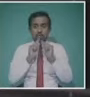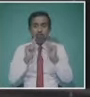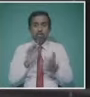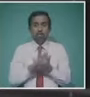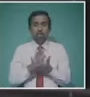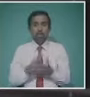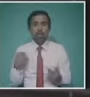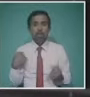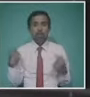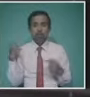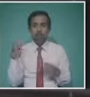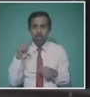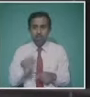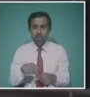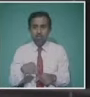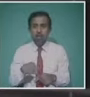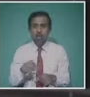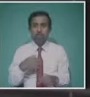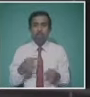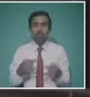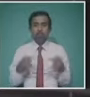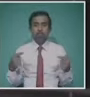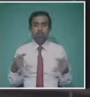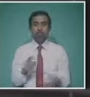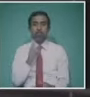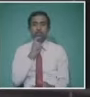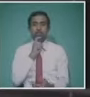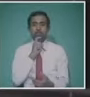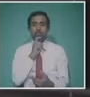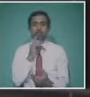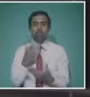satutin aawata mata viruddhawa loku naduwak giya.